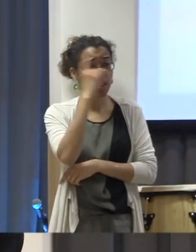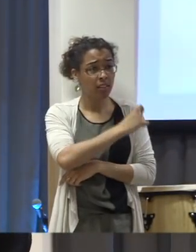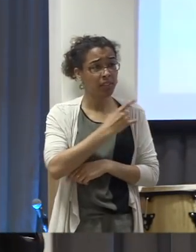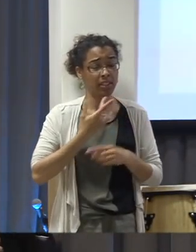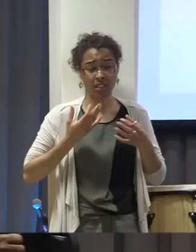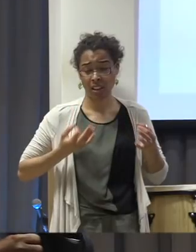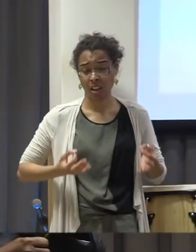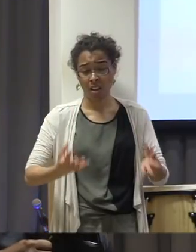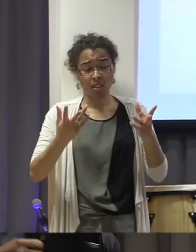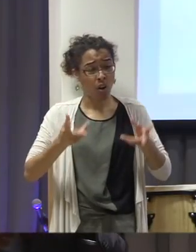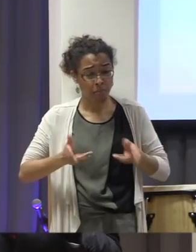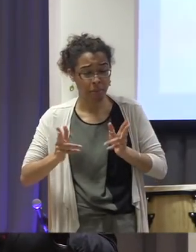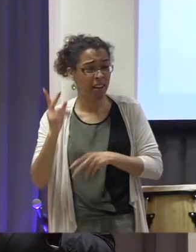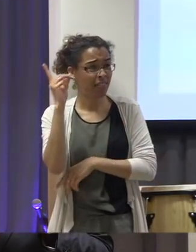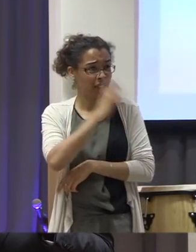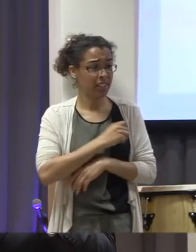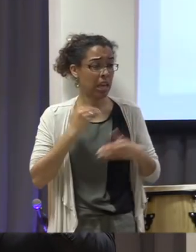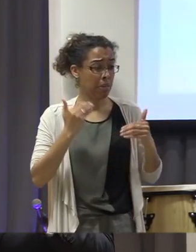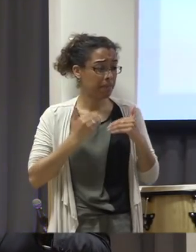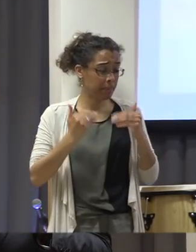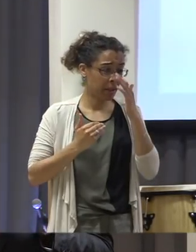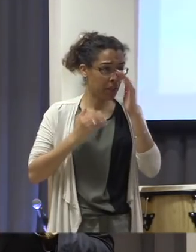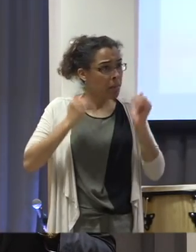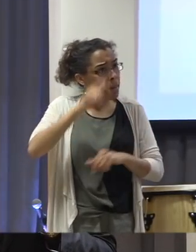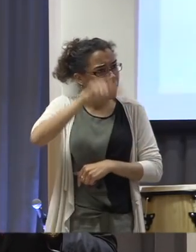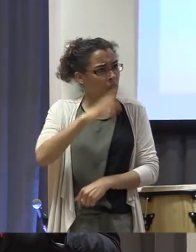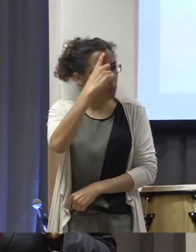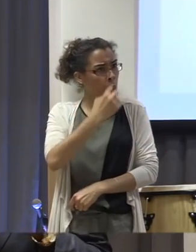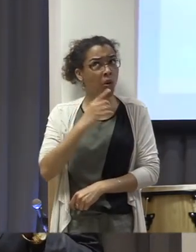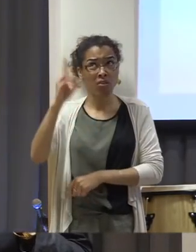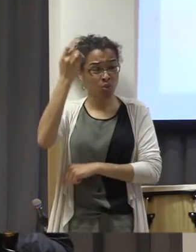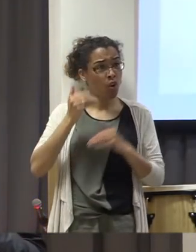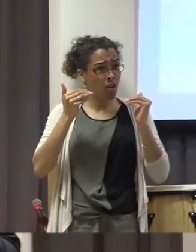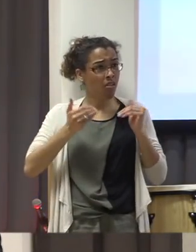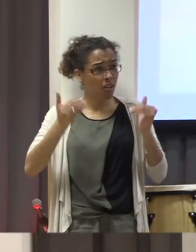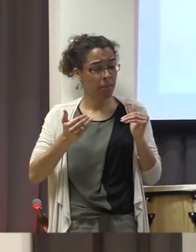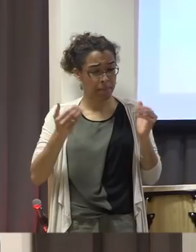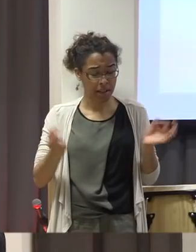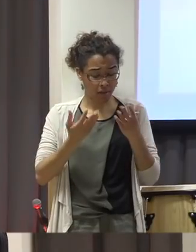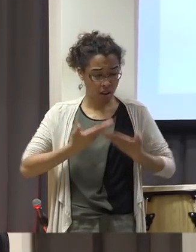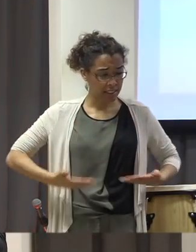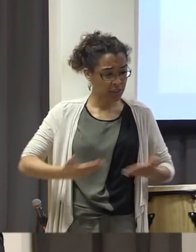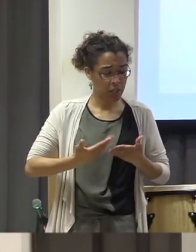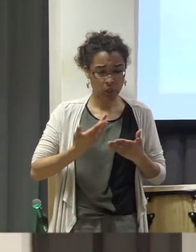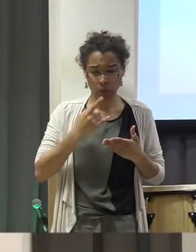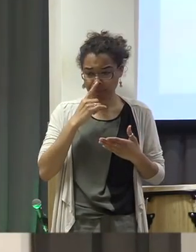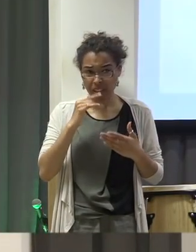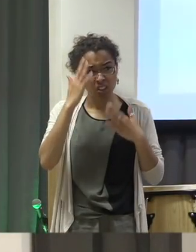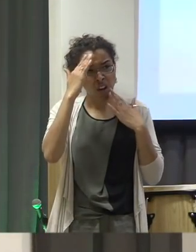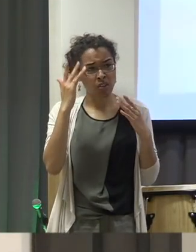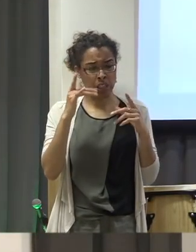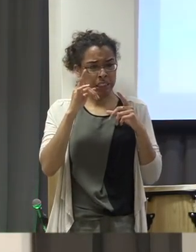temps difficiles. Même ceux qui sont croyants, parfois, ils sont au bord de